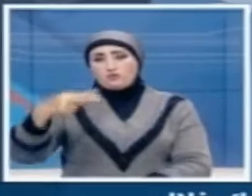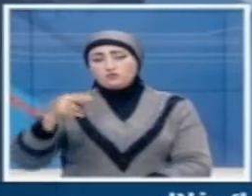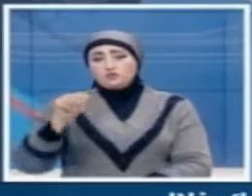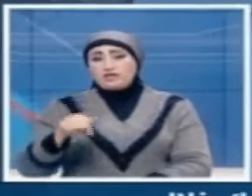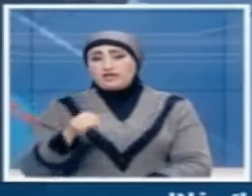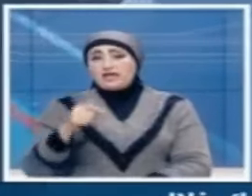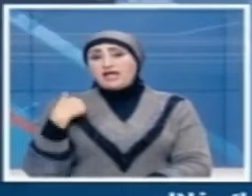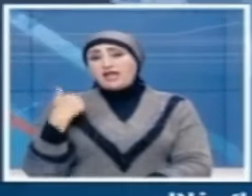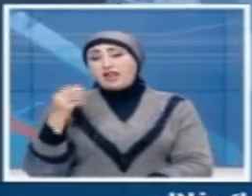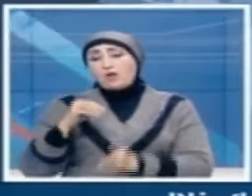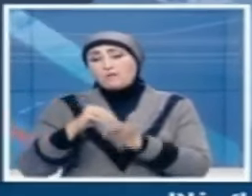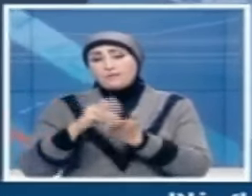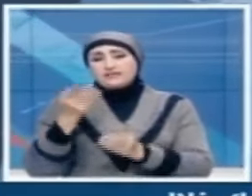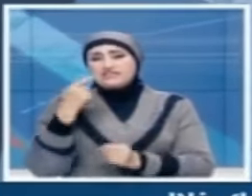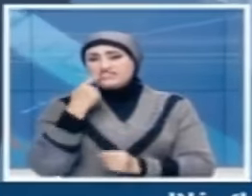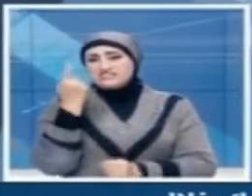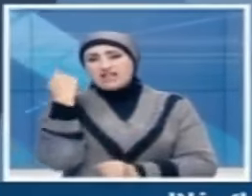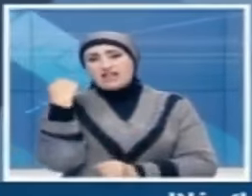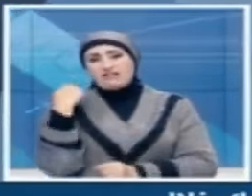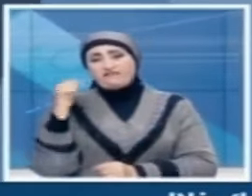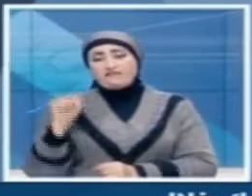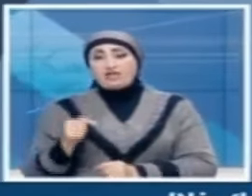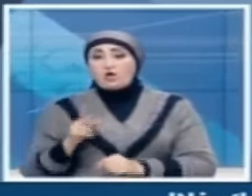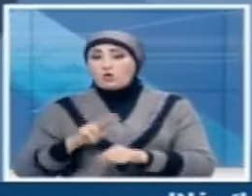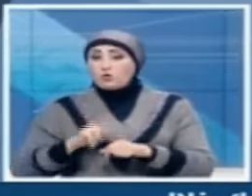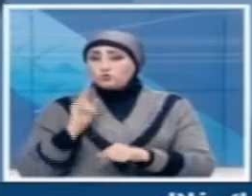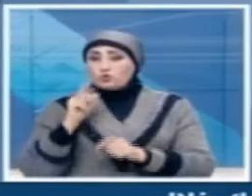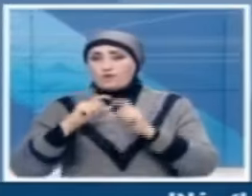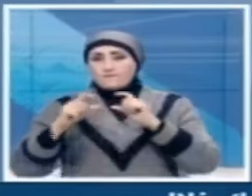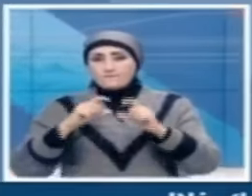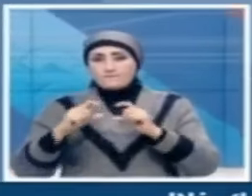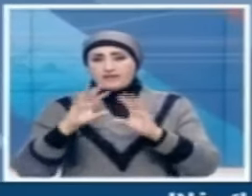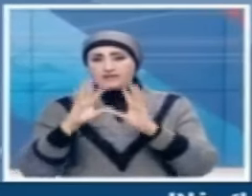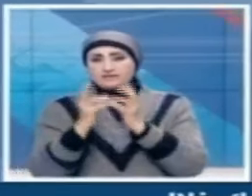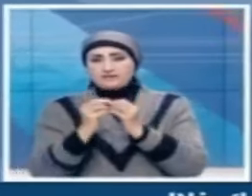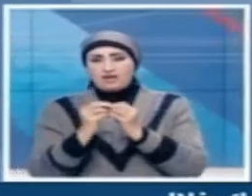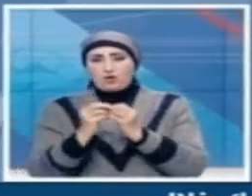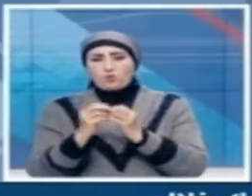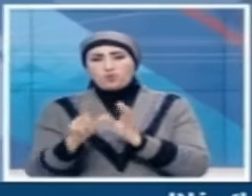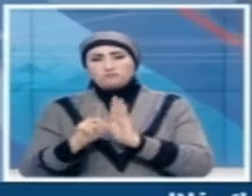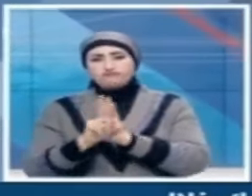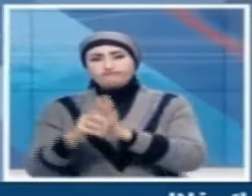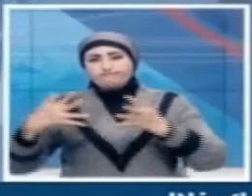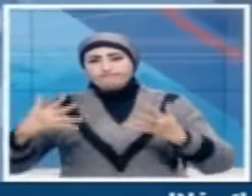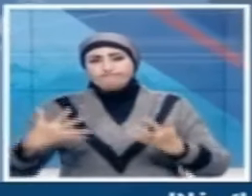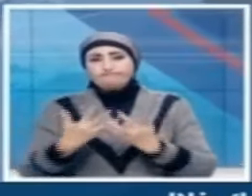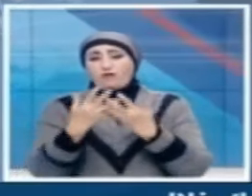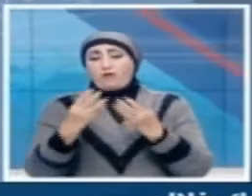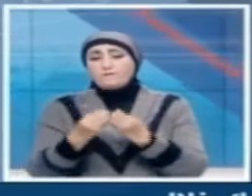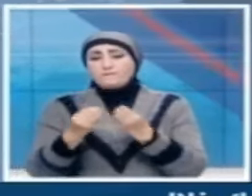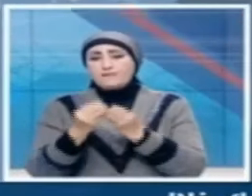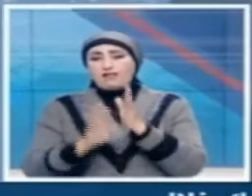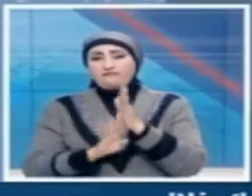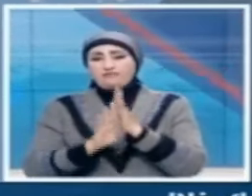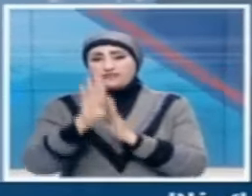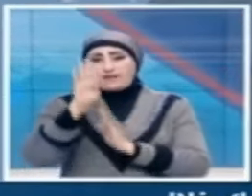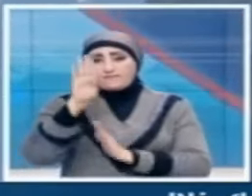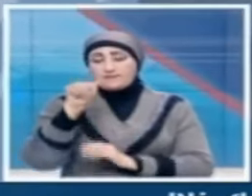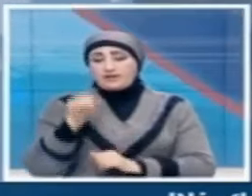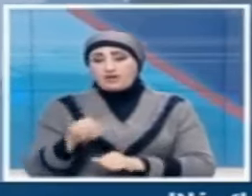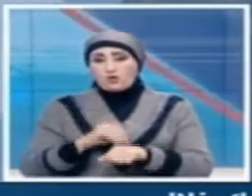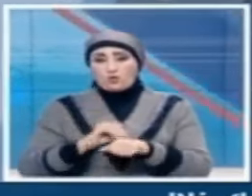2023-2027 الذي أطلق خلال العام الماضي، ودور مجموعة البنك الدولي في تعزيز مشاركة القطاع الخاص في